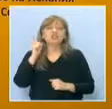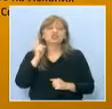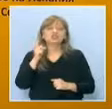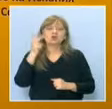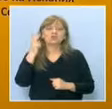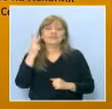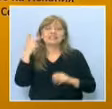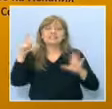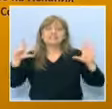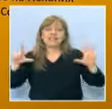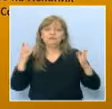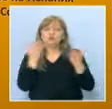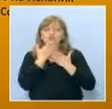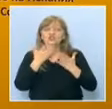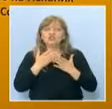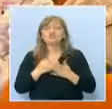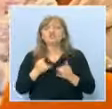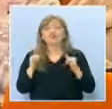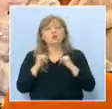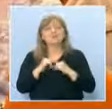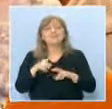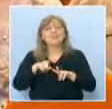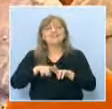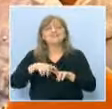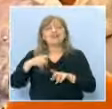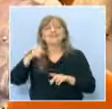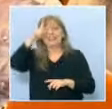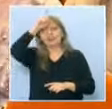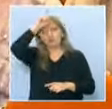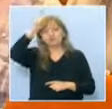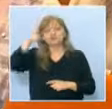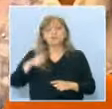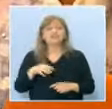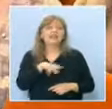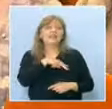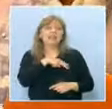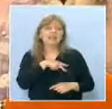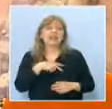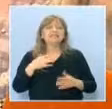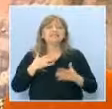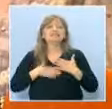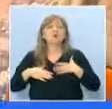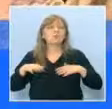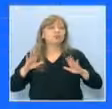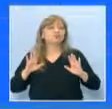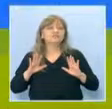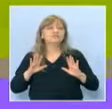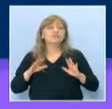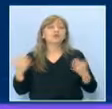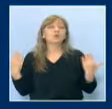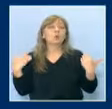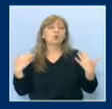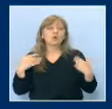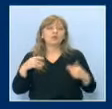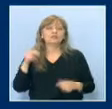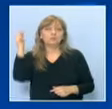Средно училище Иван Денкоглов в София. Наградите са почивки в курорти по българското Черноморие.